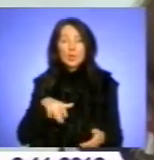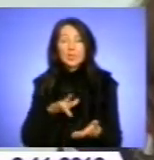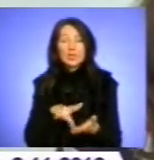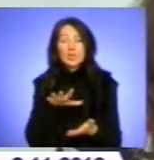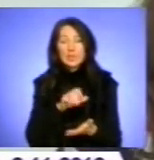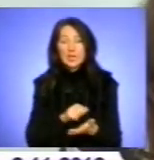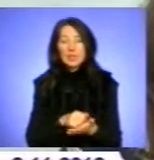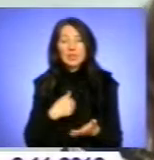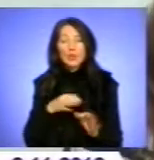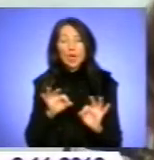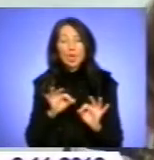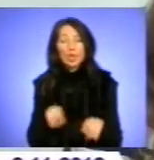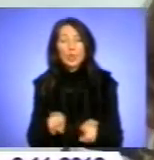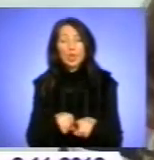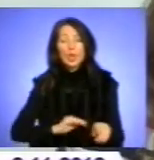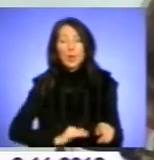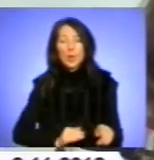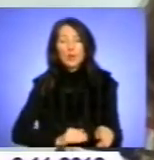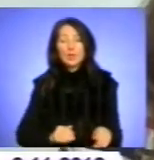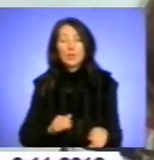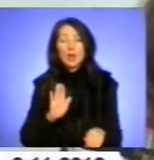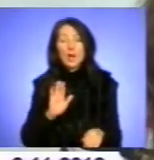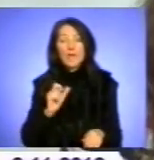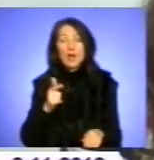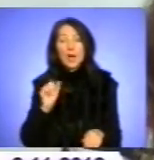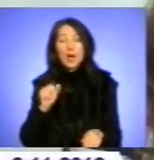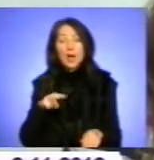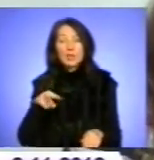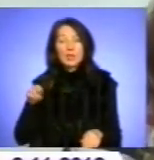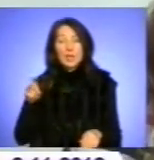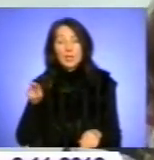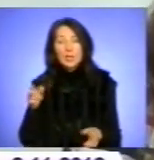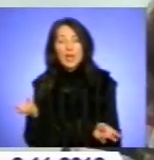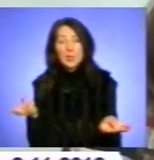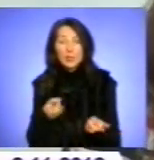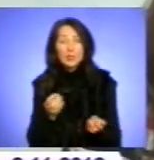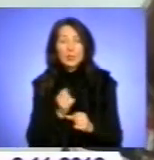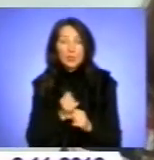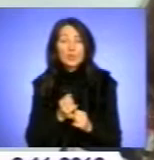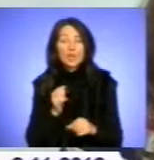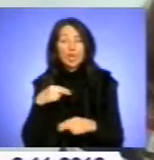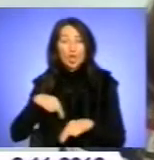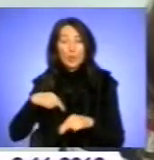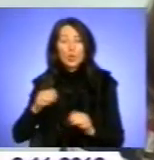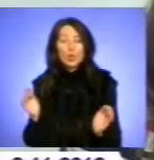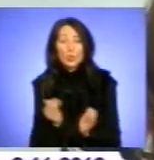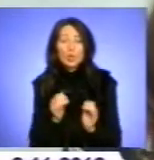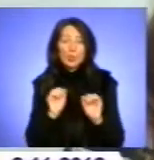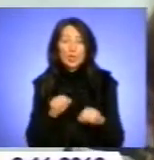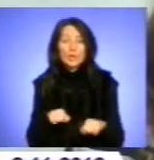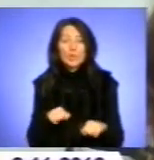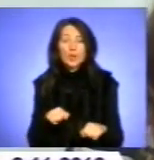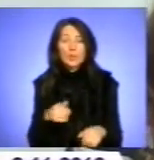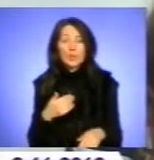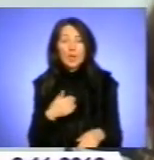мені розказали про таке приватне підприємство «Вега ЛТД», де потрібен працівник на роботу з обмеженими можливостями.